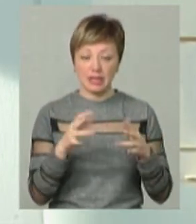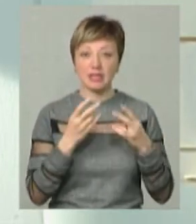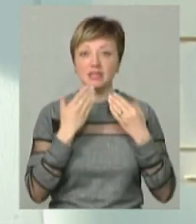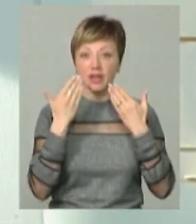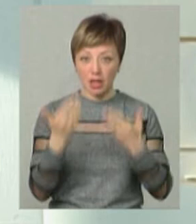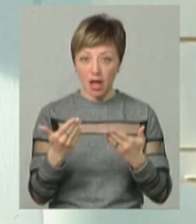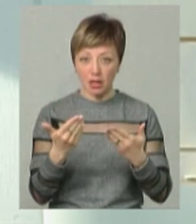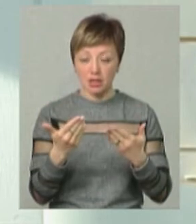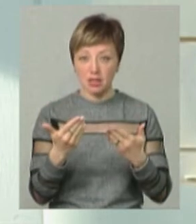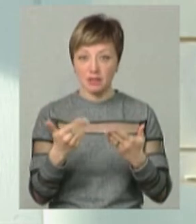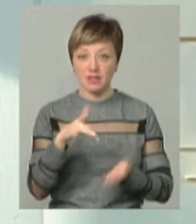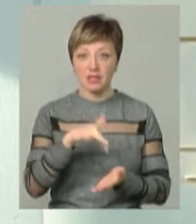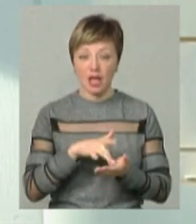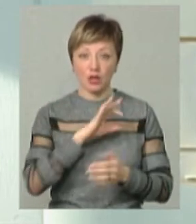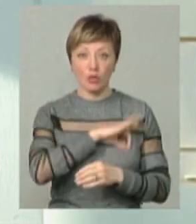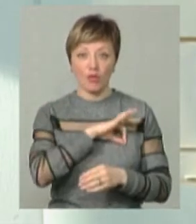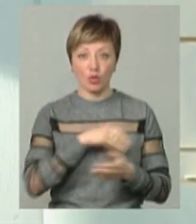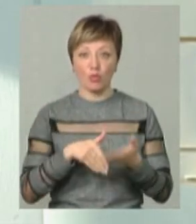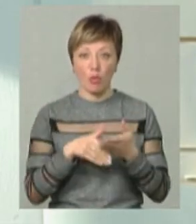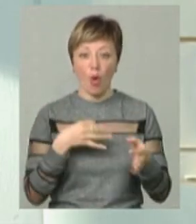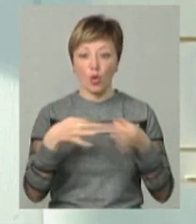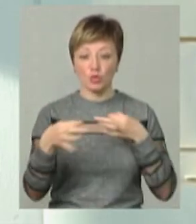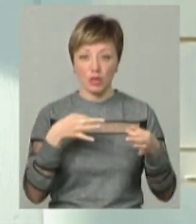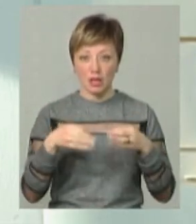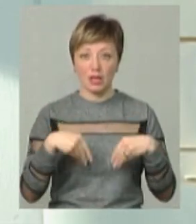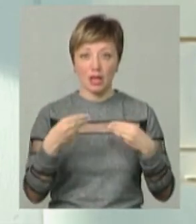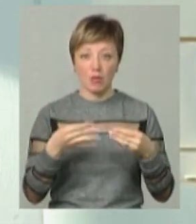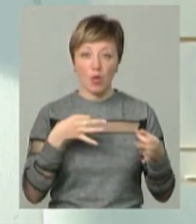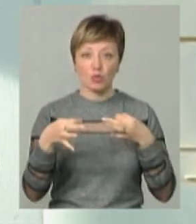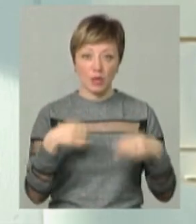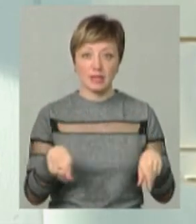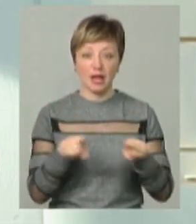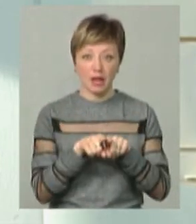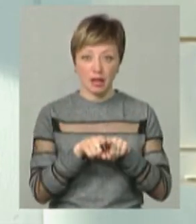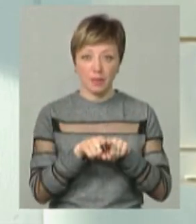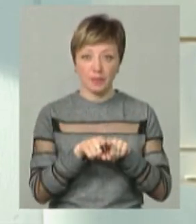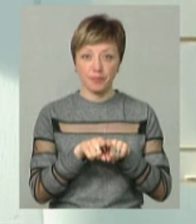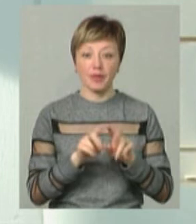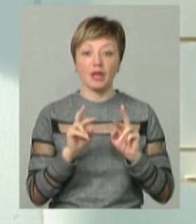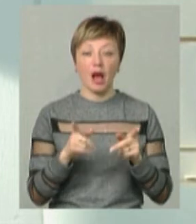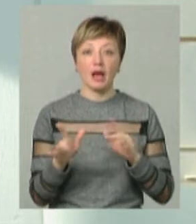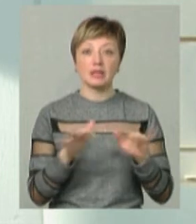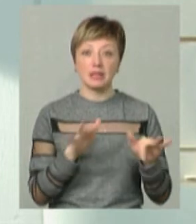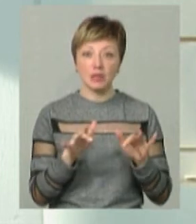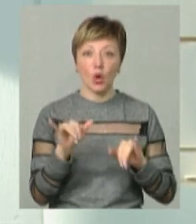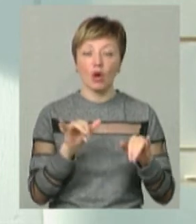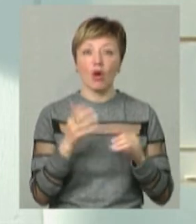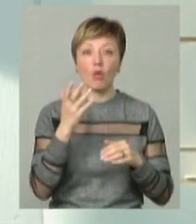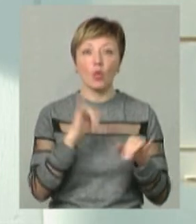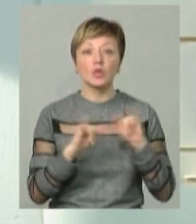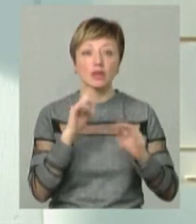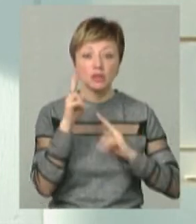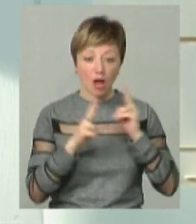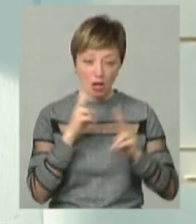звертатися, зокрема, в центри правової допомоги для консультацій. Ми не даємо консультації такі, як в такому випадку діяти, куди ці дії оскаржувати,